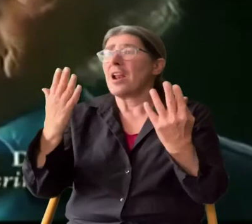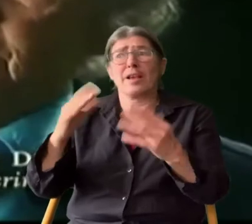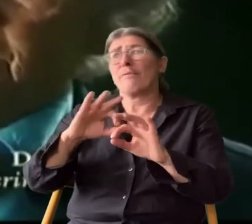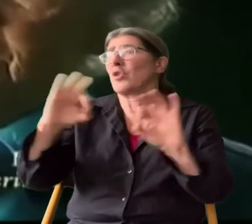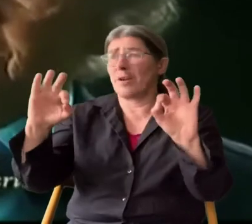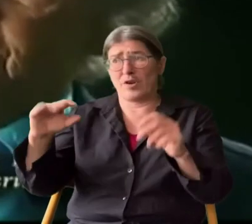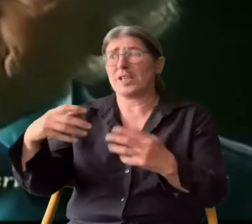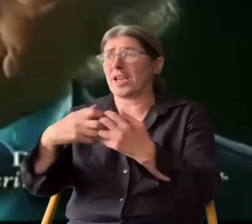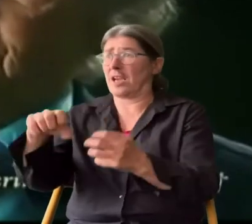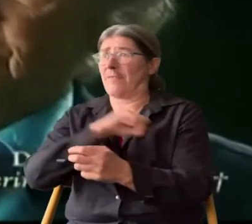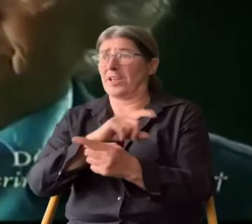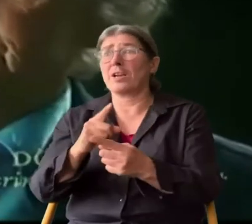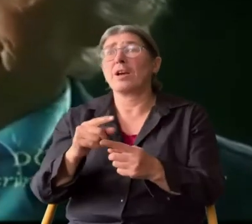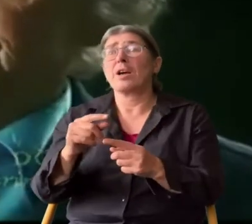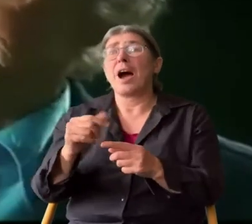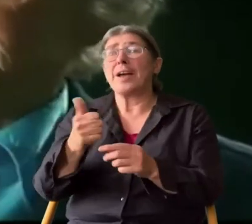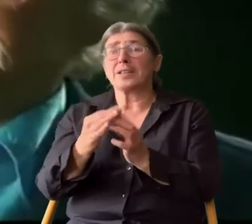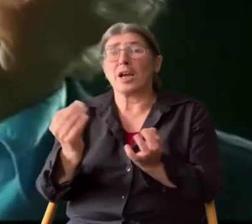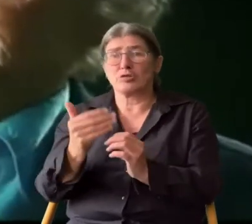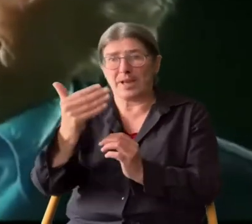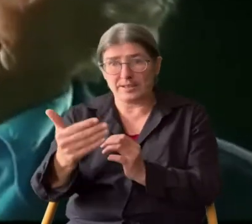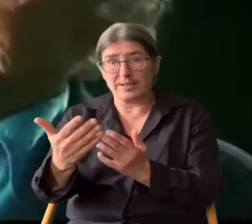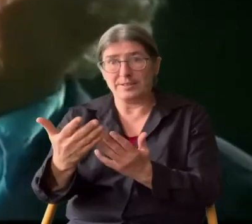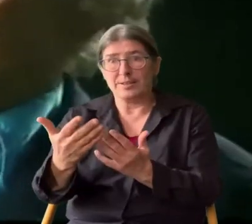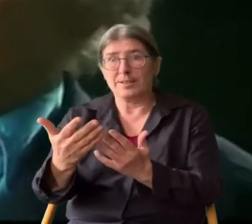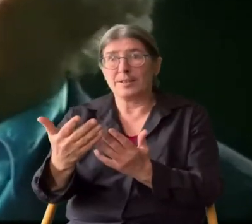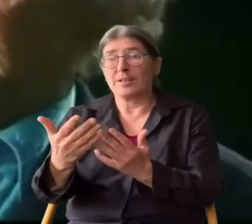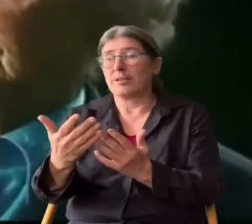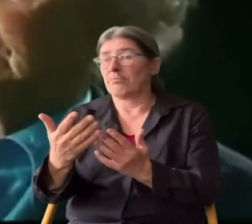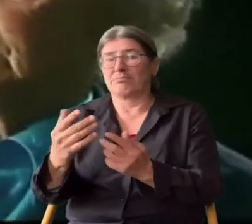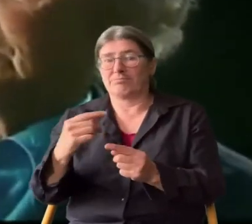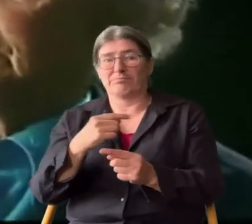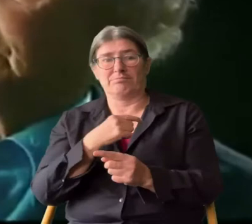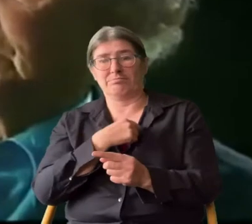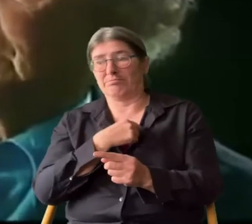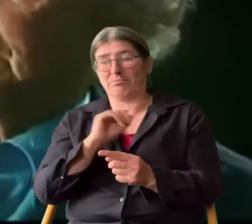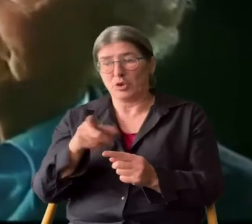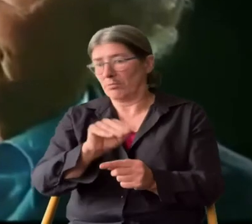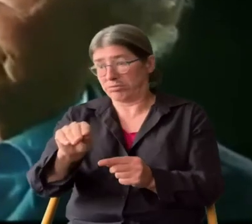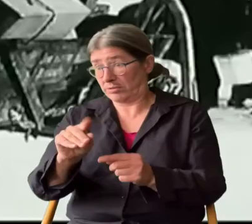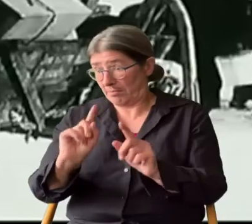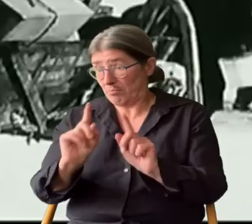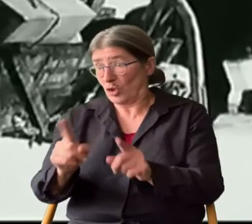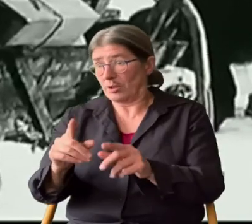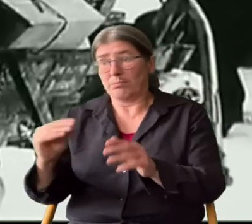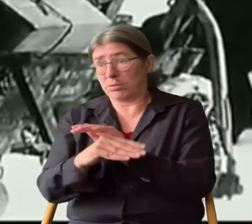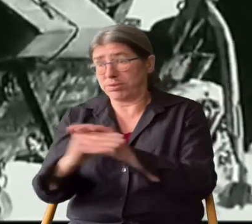würde, wenn wir den Krieg gewinnen. Und 24 Stunden später musste ich denen verkünden, also Kinder, wir müssen alle hier